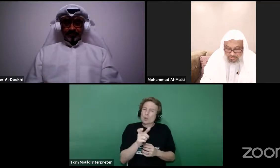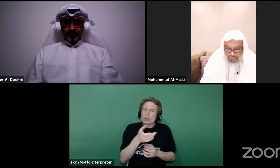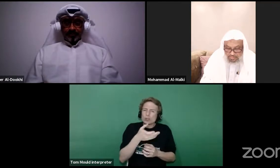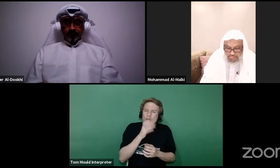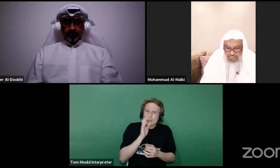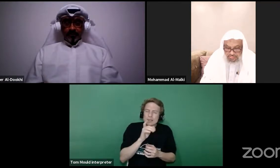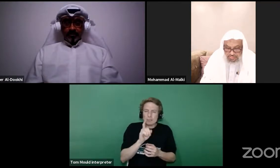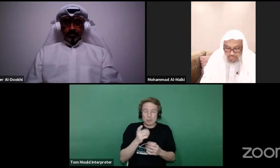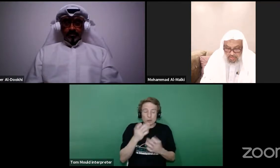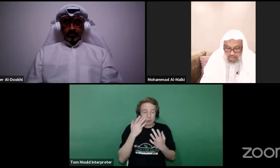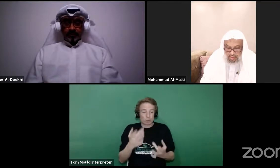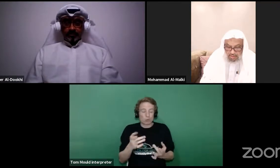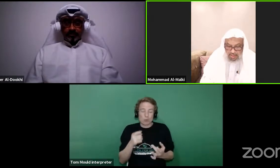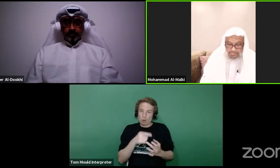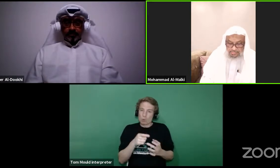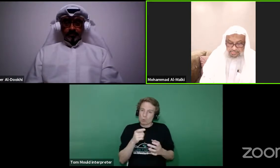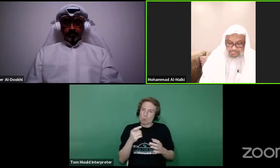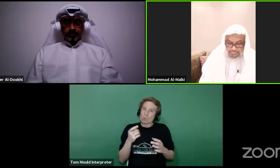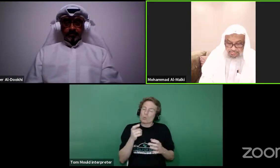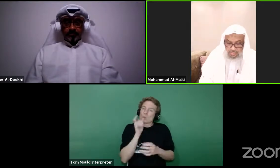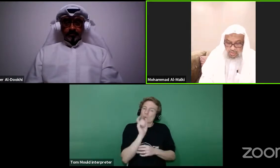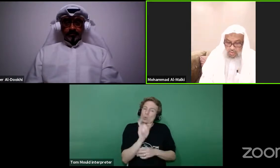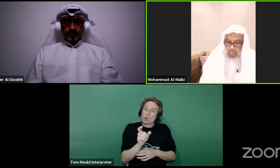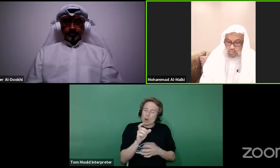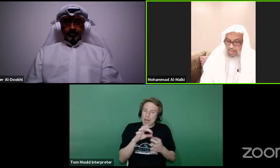showing. نعم.